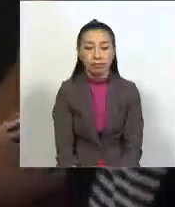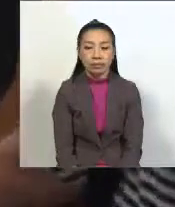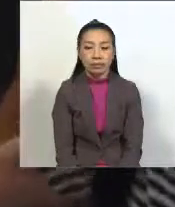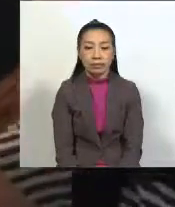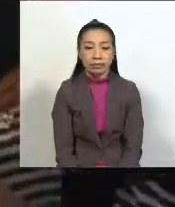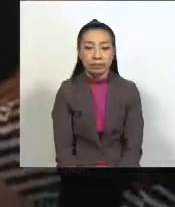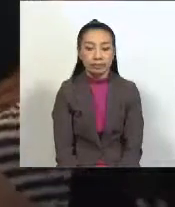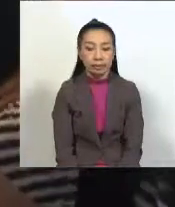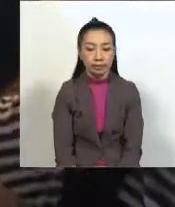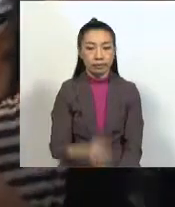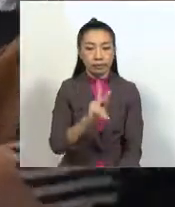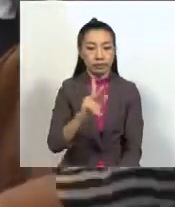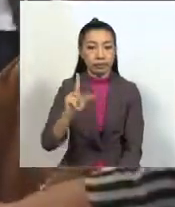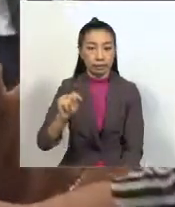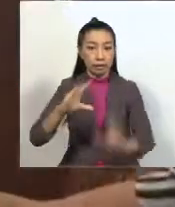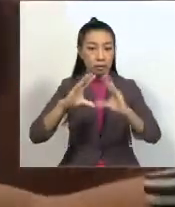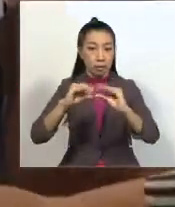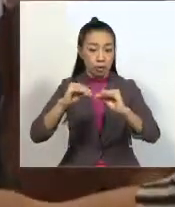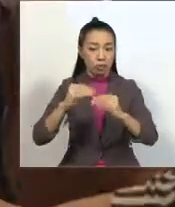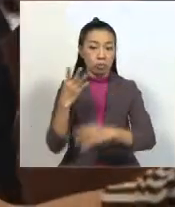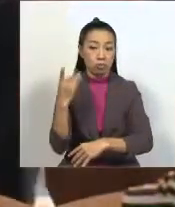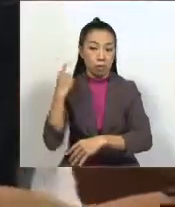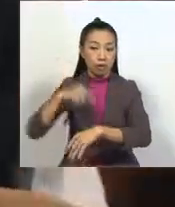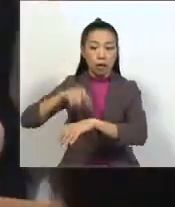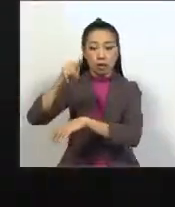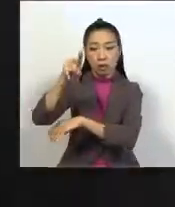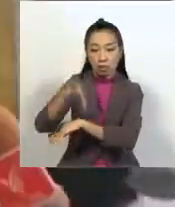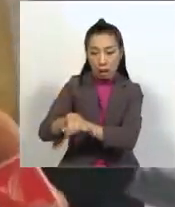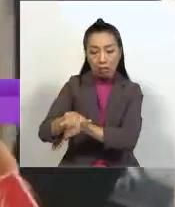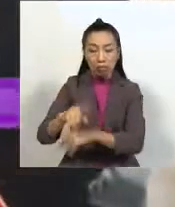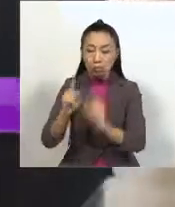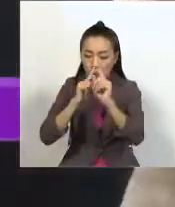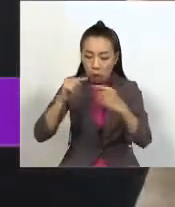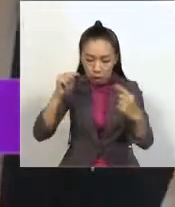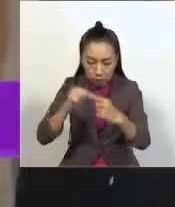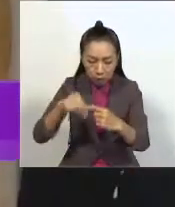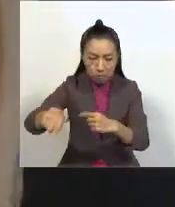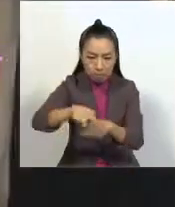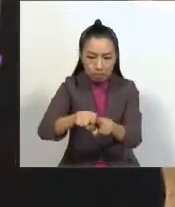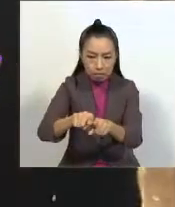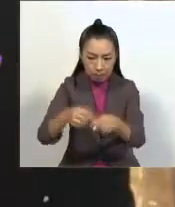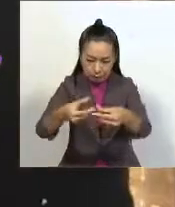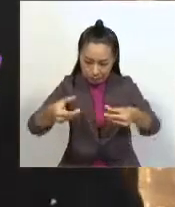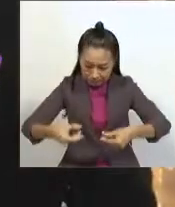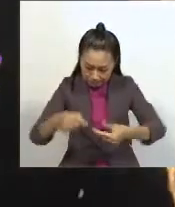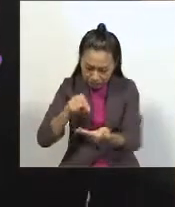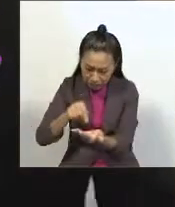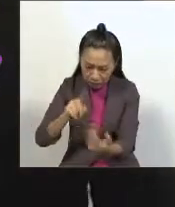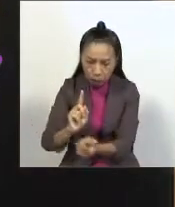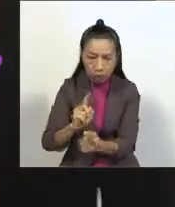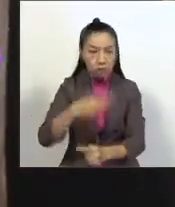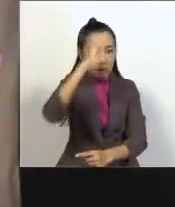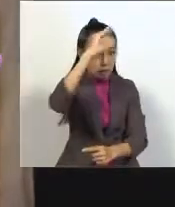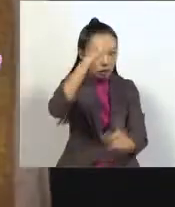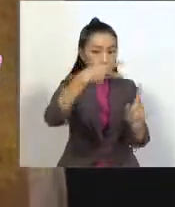โดยในการประชุมคณะกรรมการการเลือกตั้งในช่วงบ่ายของเมื่อวานนี้ที่ประชุมยังไม่มีการพิจารณาสำนวนตรวจสอบกรณีนายธนาธรจึงรุ่งเ